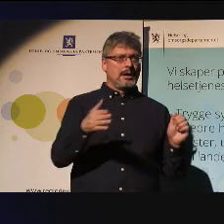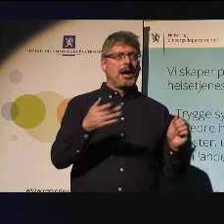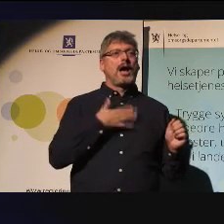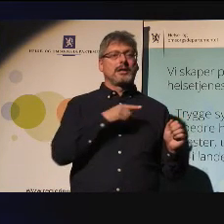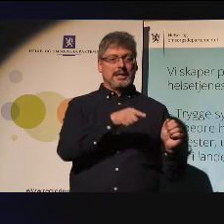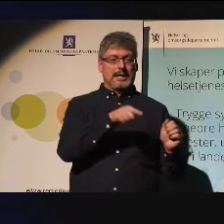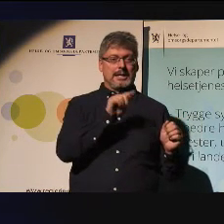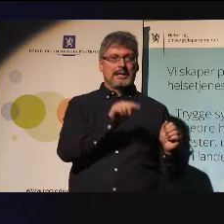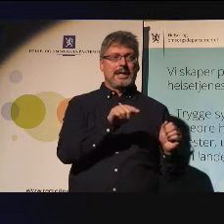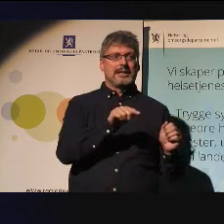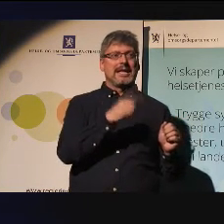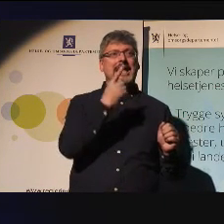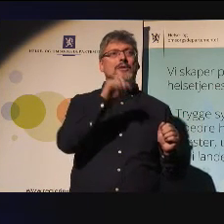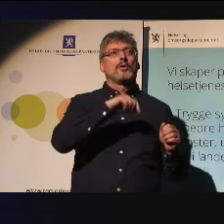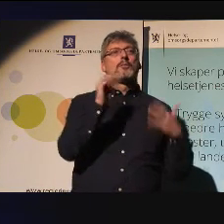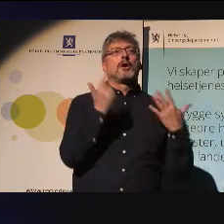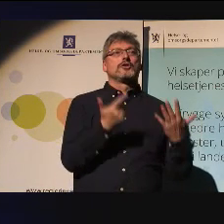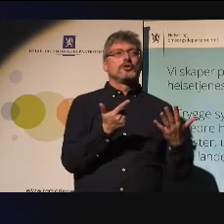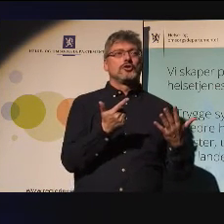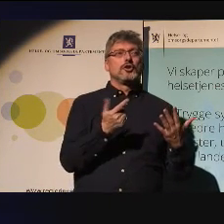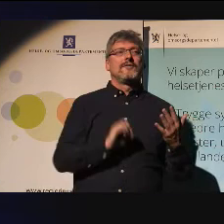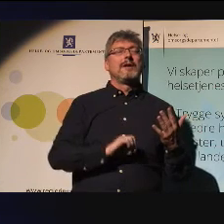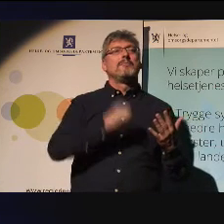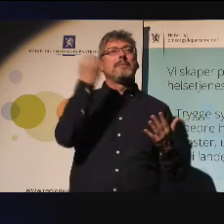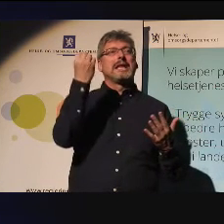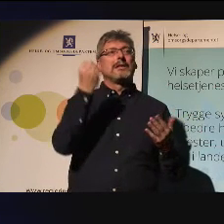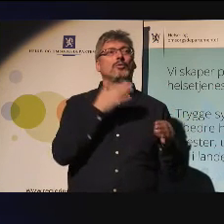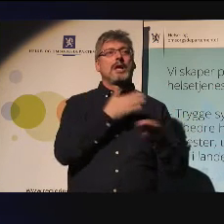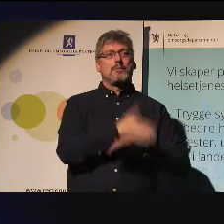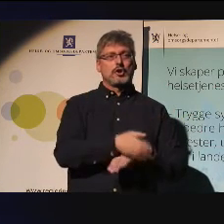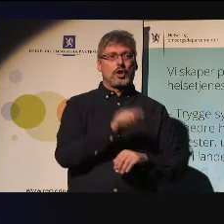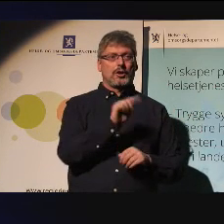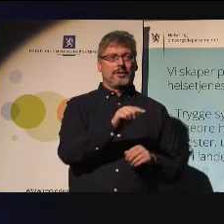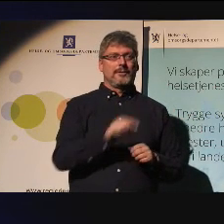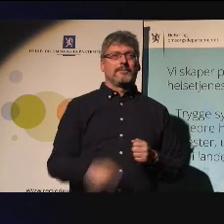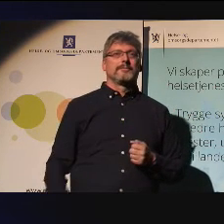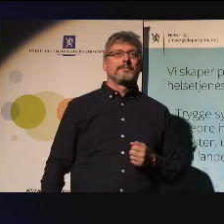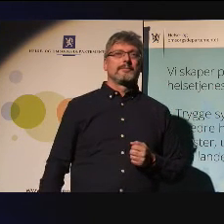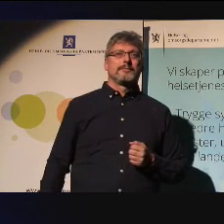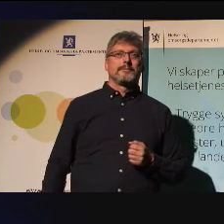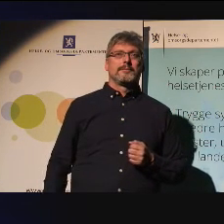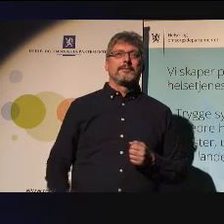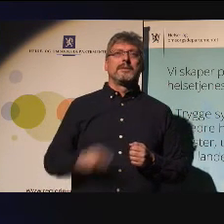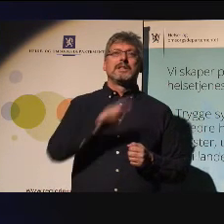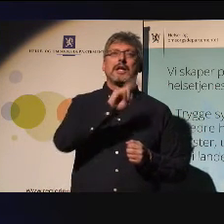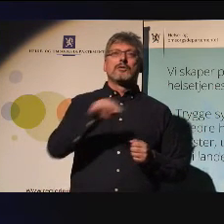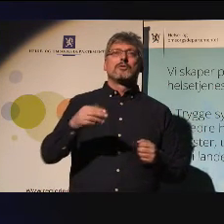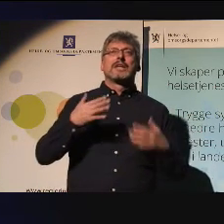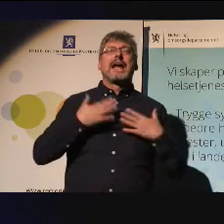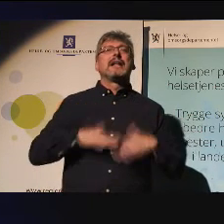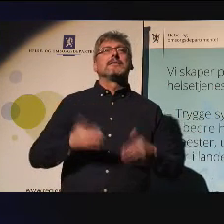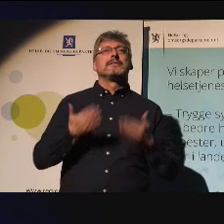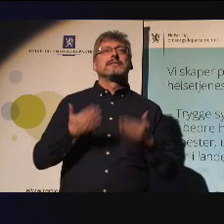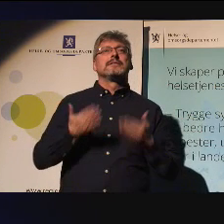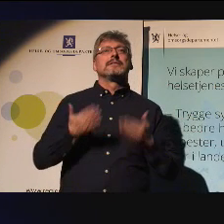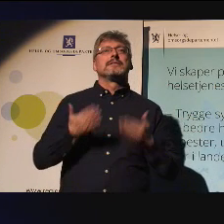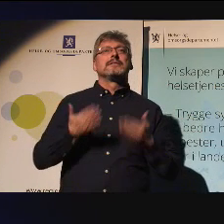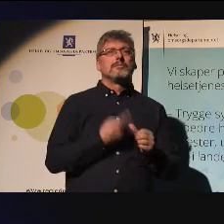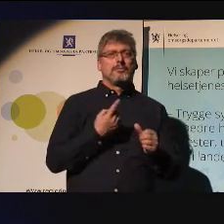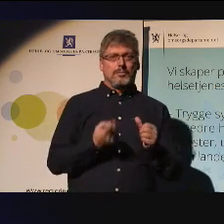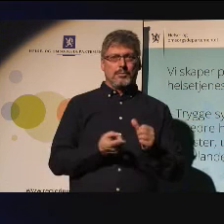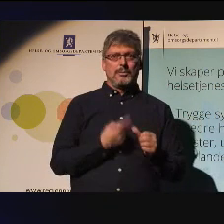helsenorge.no 1,7 millioner besøk. Den norske helsetjenesten i ferd med å